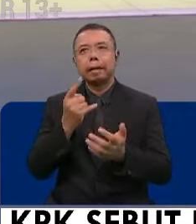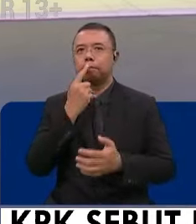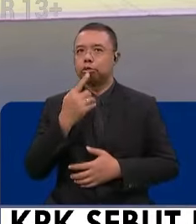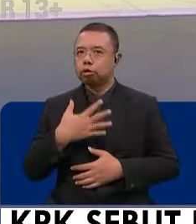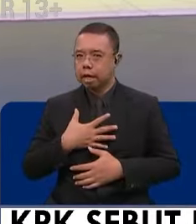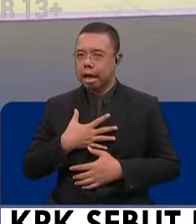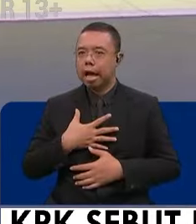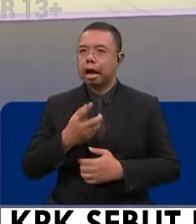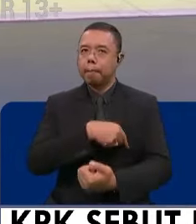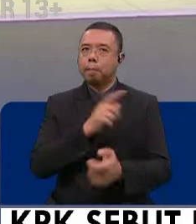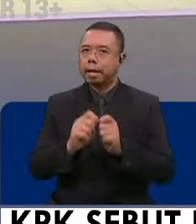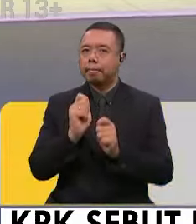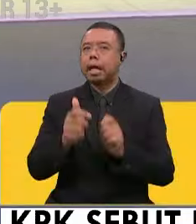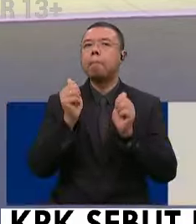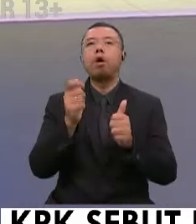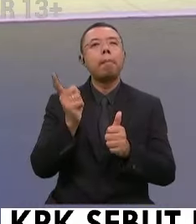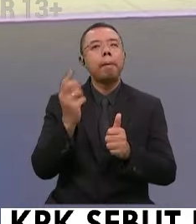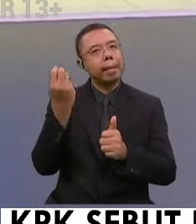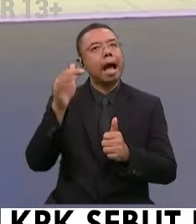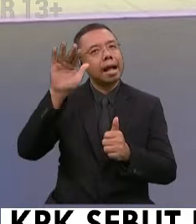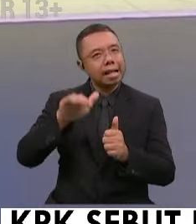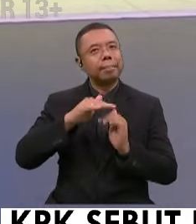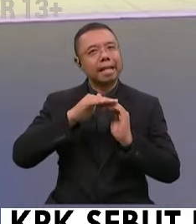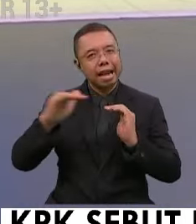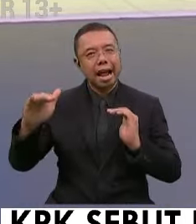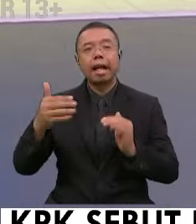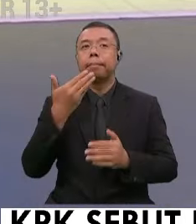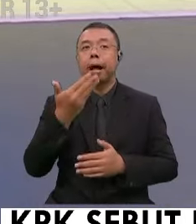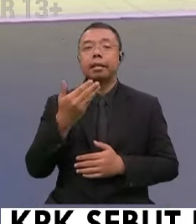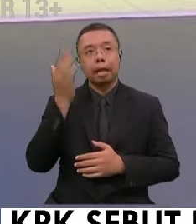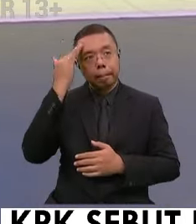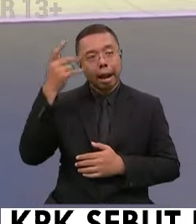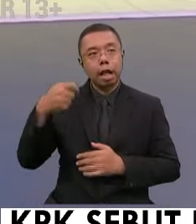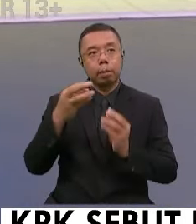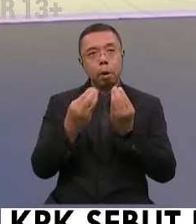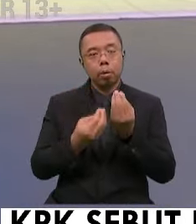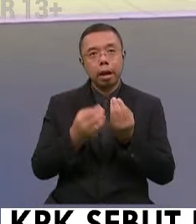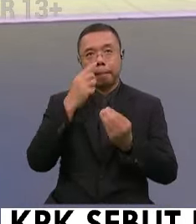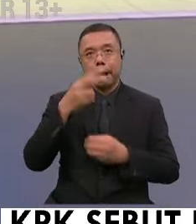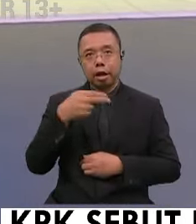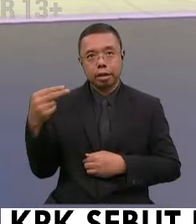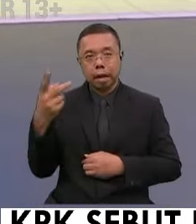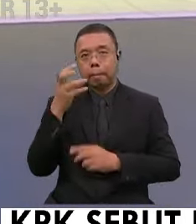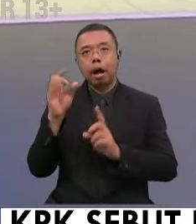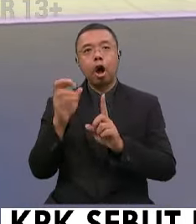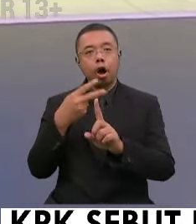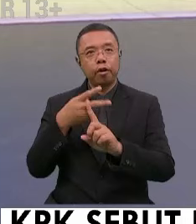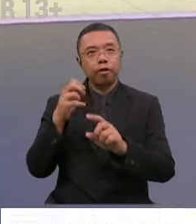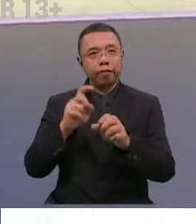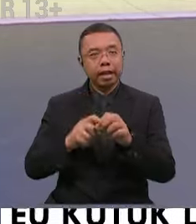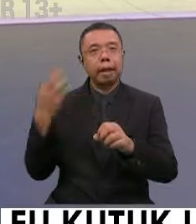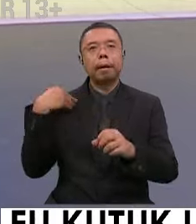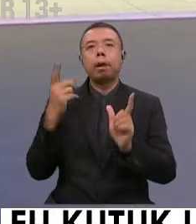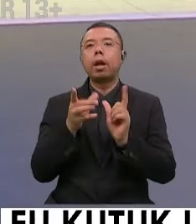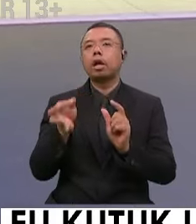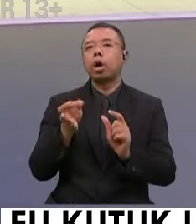beli yang bagus karena inflasinya terkendali. Terima kasih Kepala Kantor Perwakilan Bank Indonesia Kota Kediri Muhammad Khoirul Rofiq dan Penjabat Wali Kota